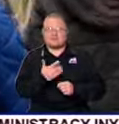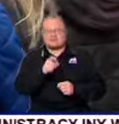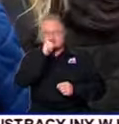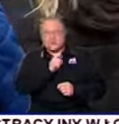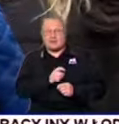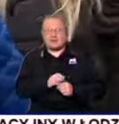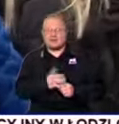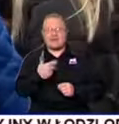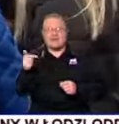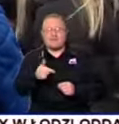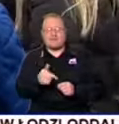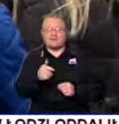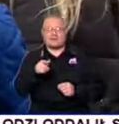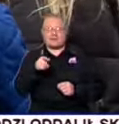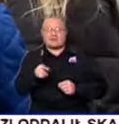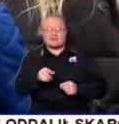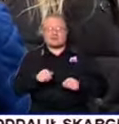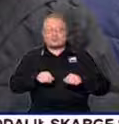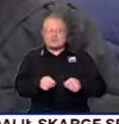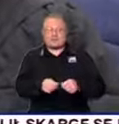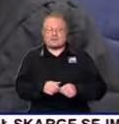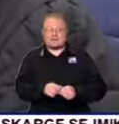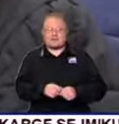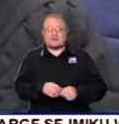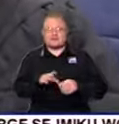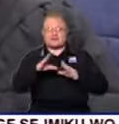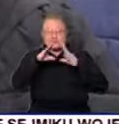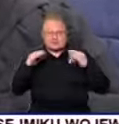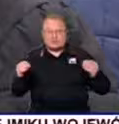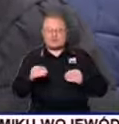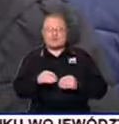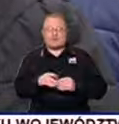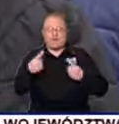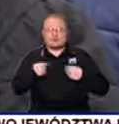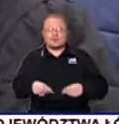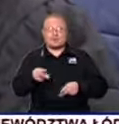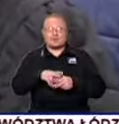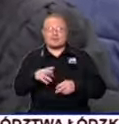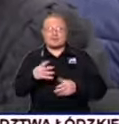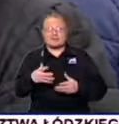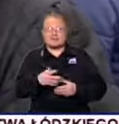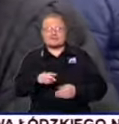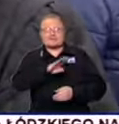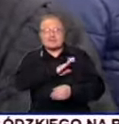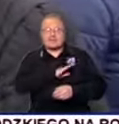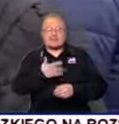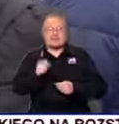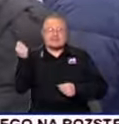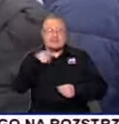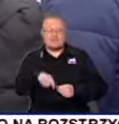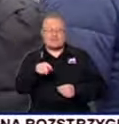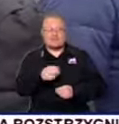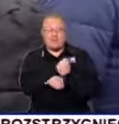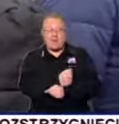niehumanitarne. Nie powinni być do tego zmuszani. Czcimy właśnie osoby, które zginęły, zostały zamordowane tutaj w